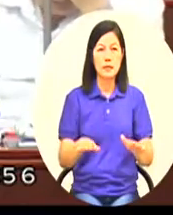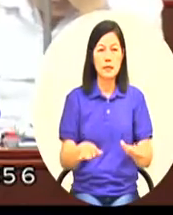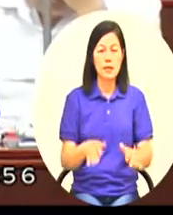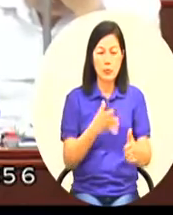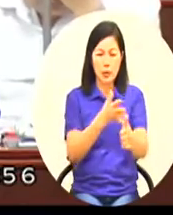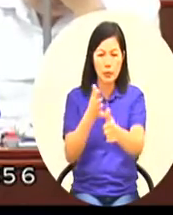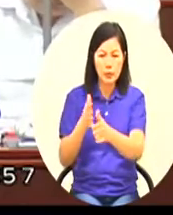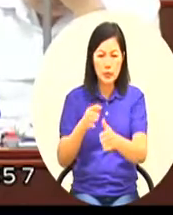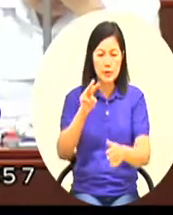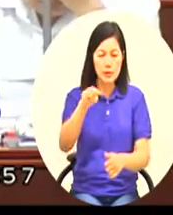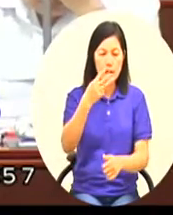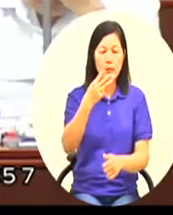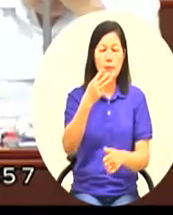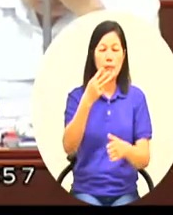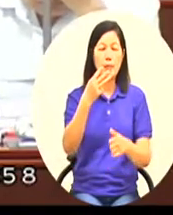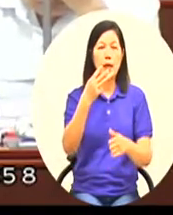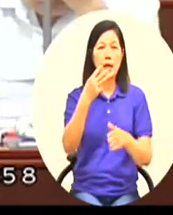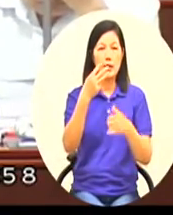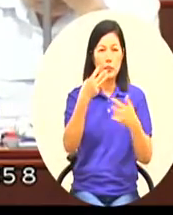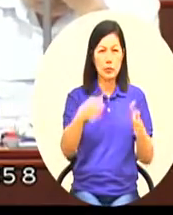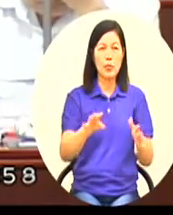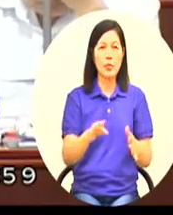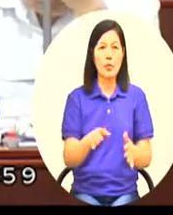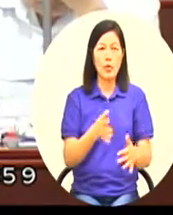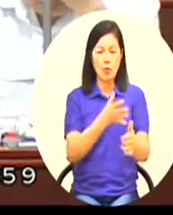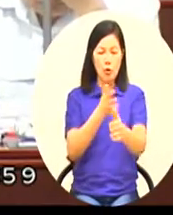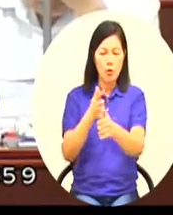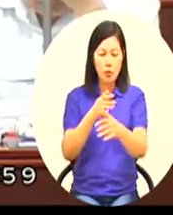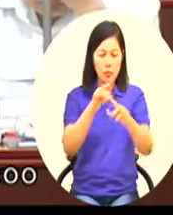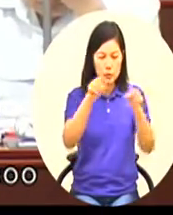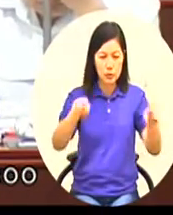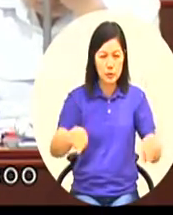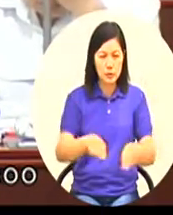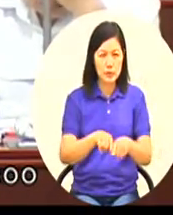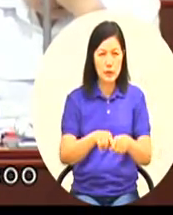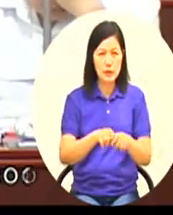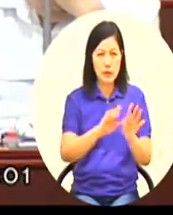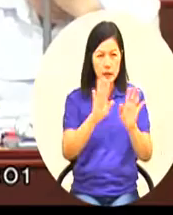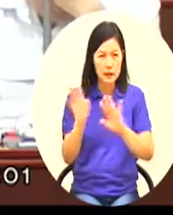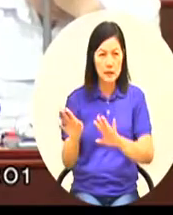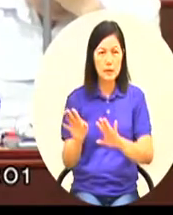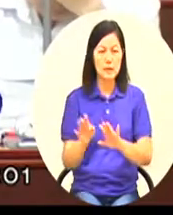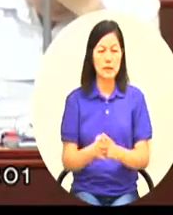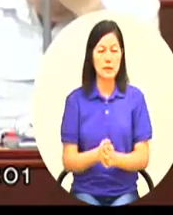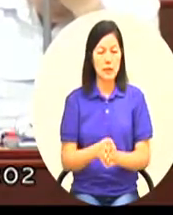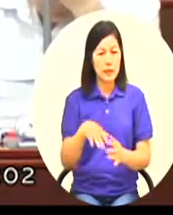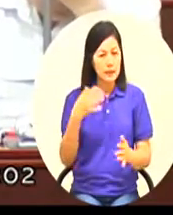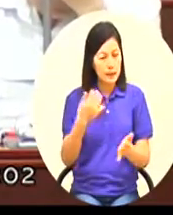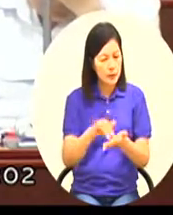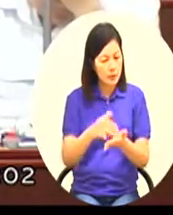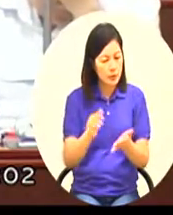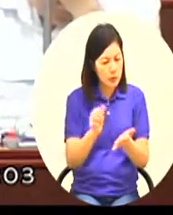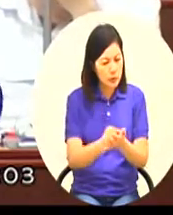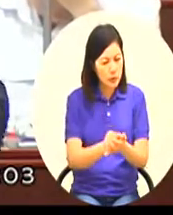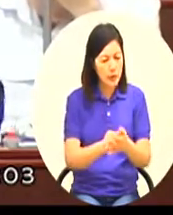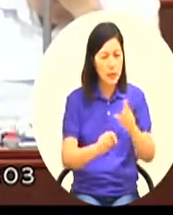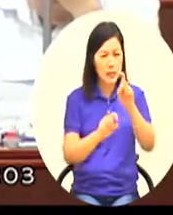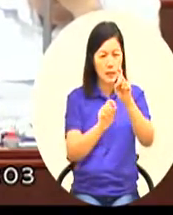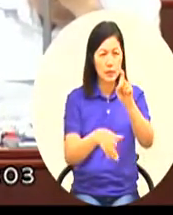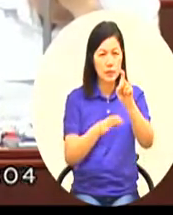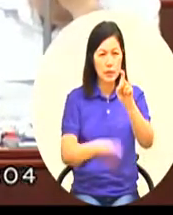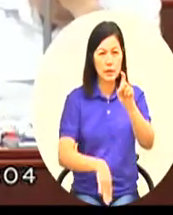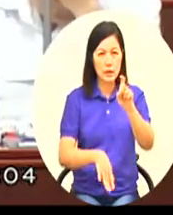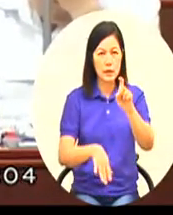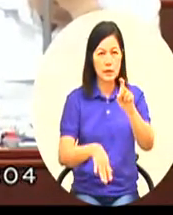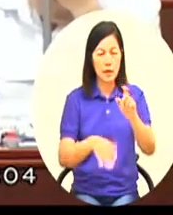到300多份的这些问卷的样本，那我们会做一个统计，好，到10月底大概会把这个整个